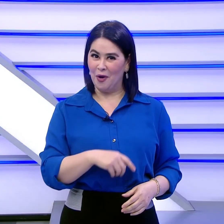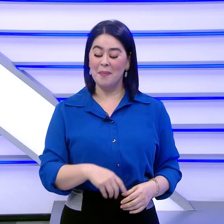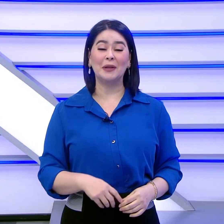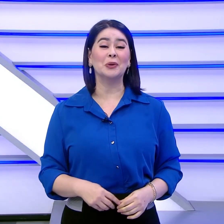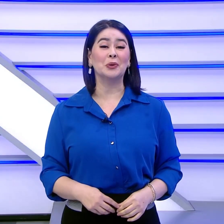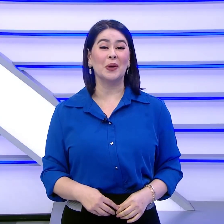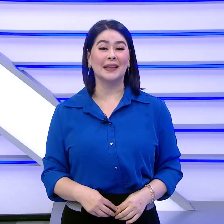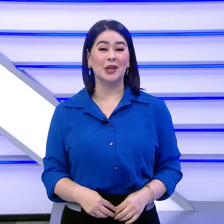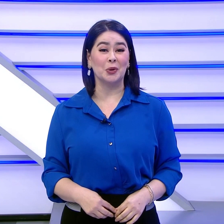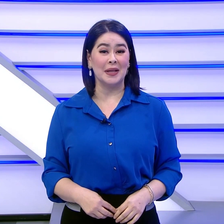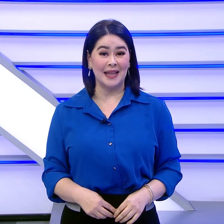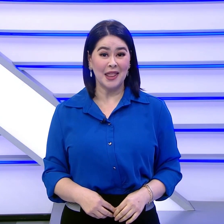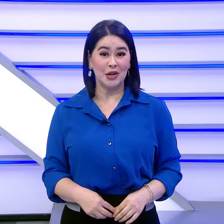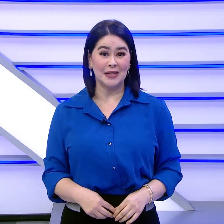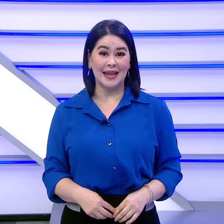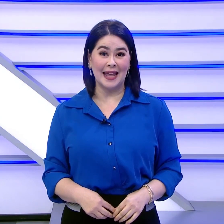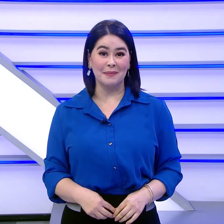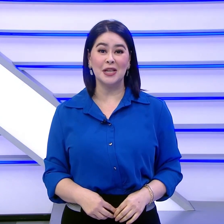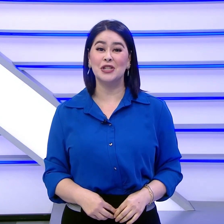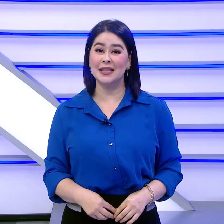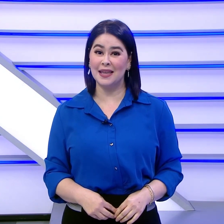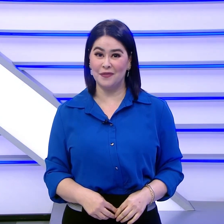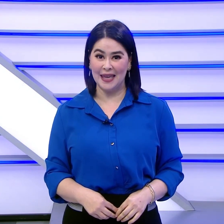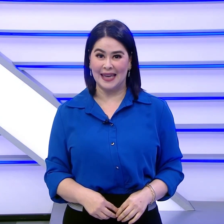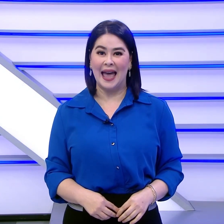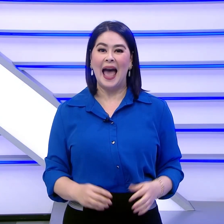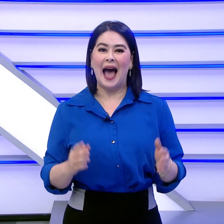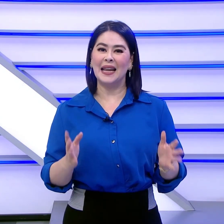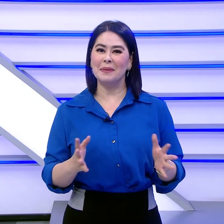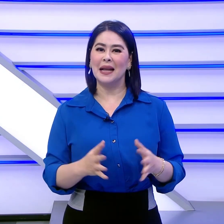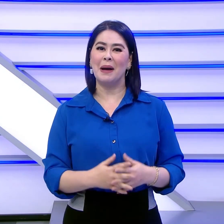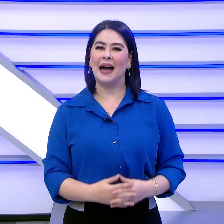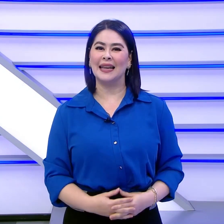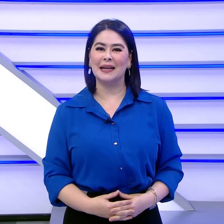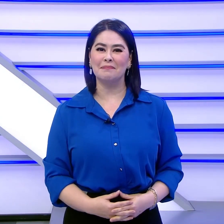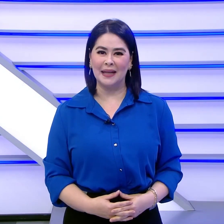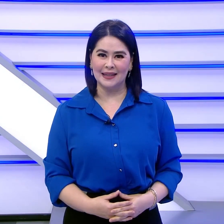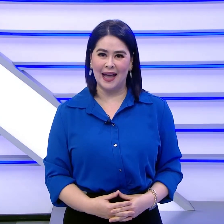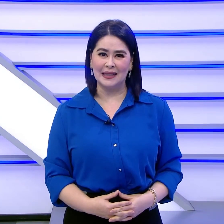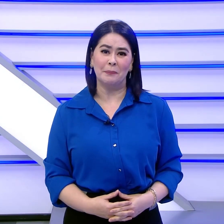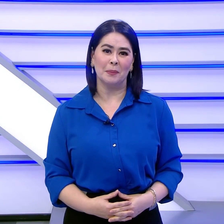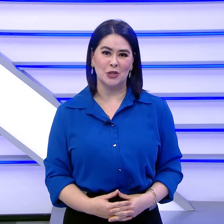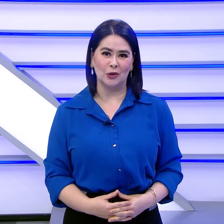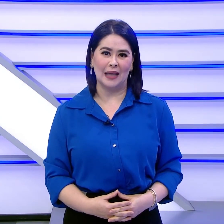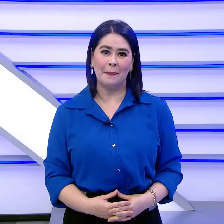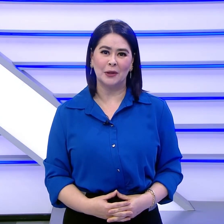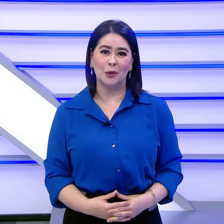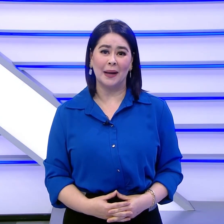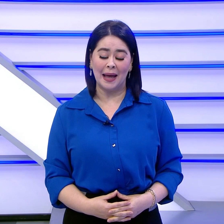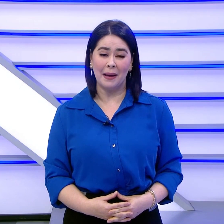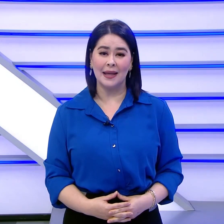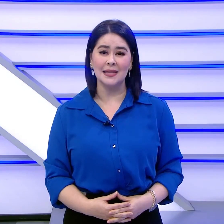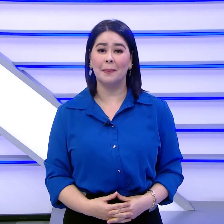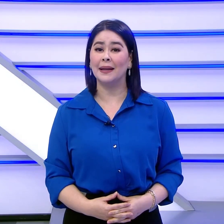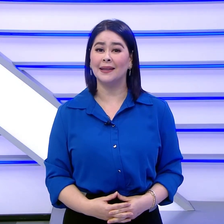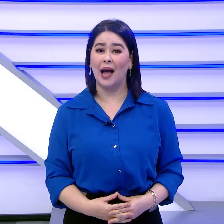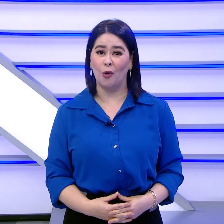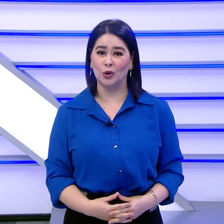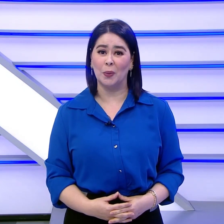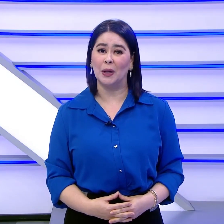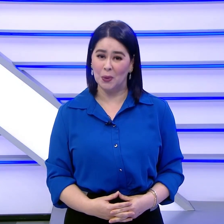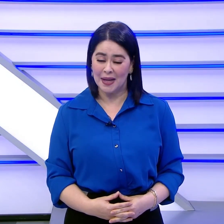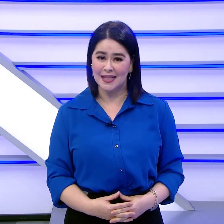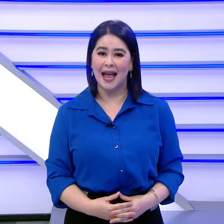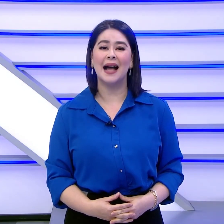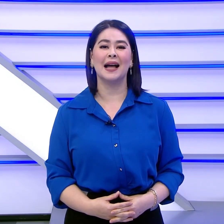Balita ko, may tututukan kayo tuwing 10:30 a.m. sa GTV. Alamin ang mahahalagang balita at impormasyong dapat niyong malaman sa Balita ko